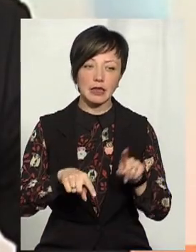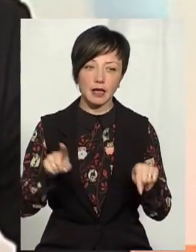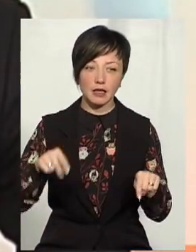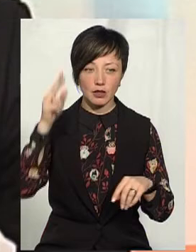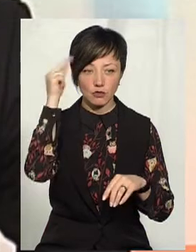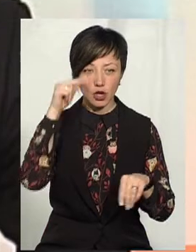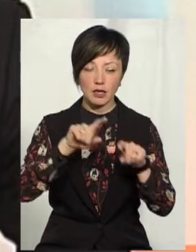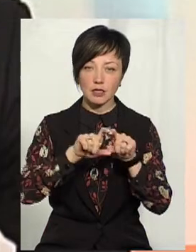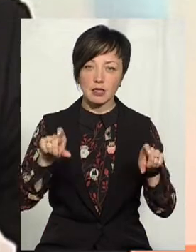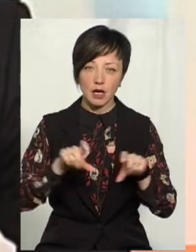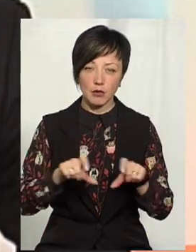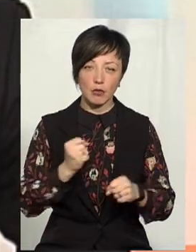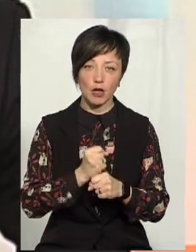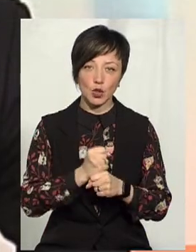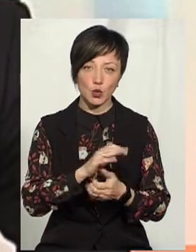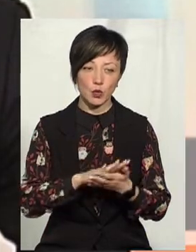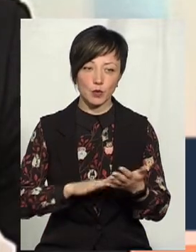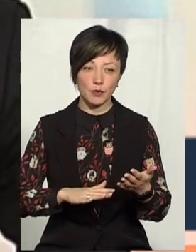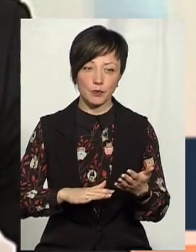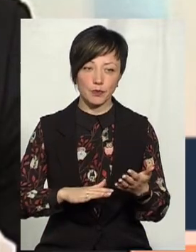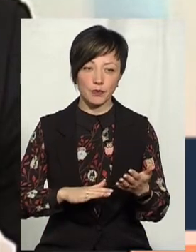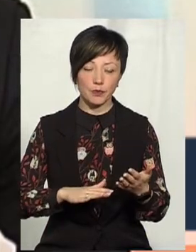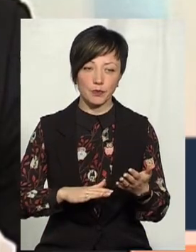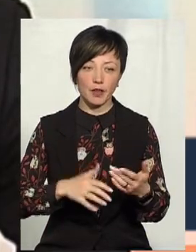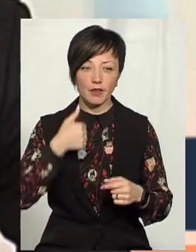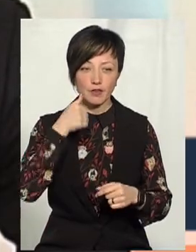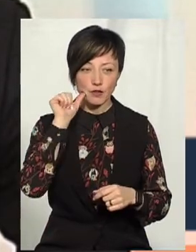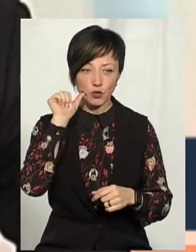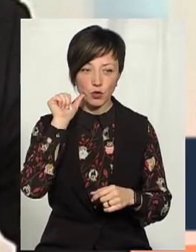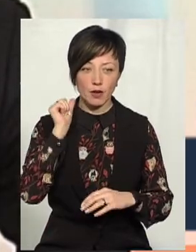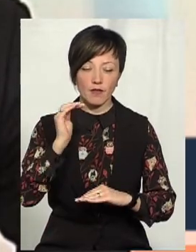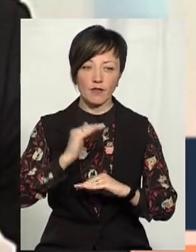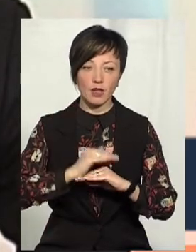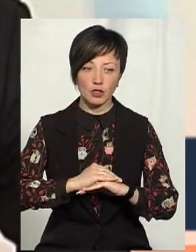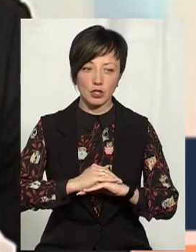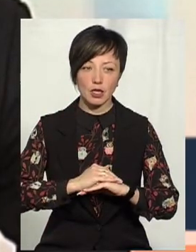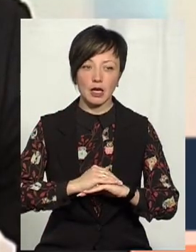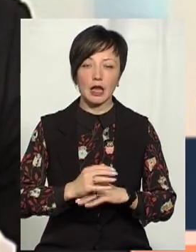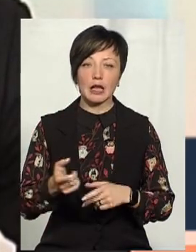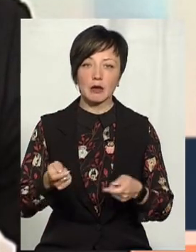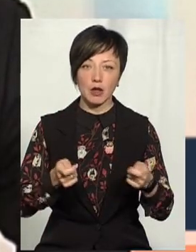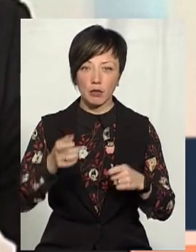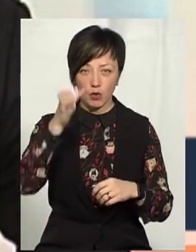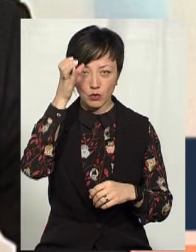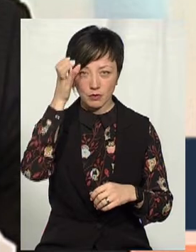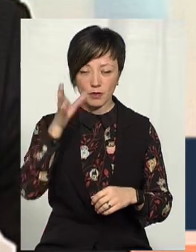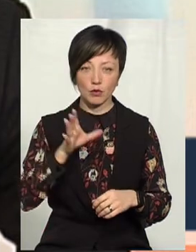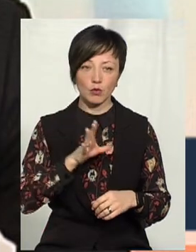деякі навчальні заклади працюють. Вчора ввечері департаментом освіти було